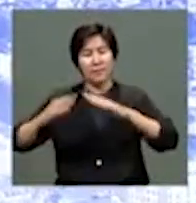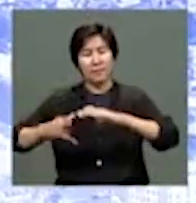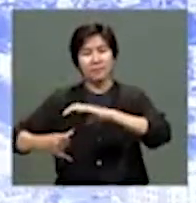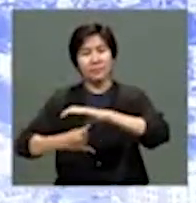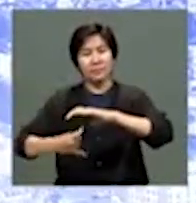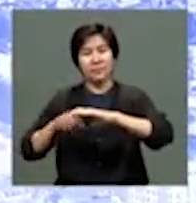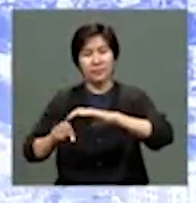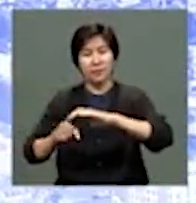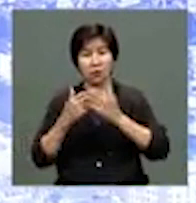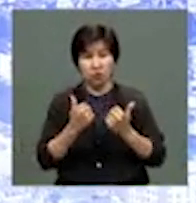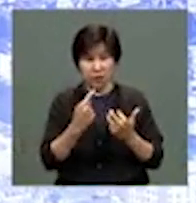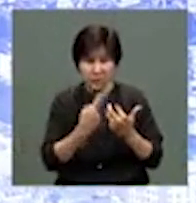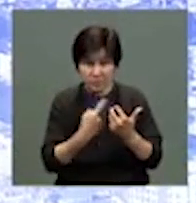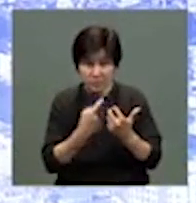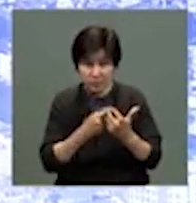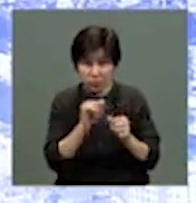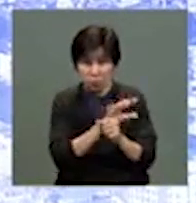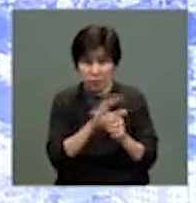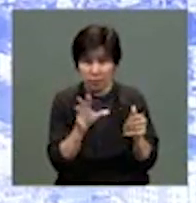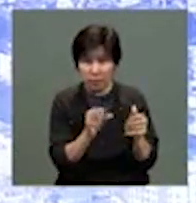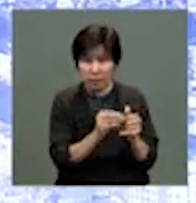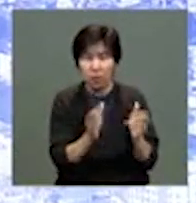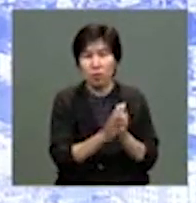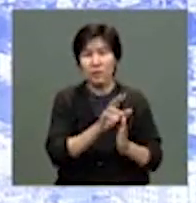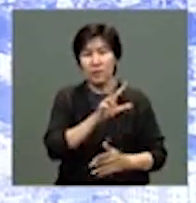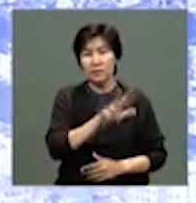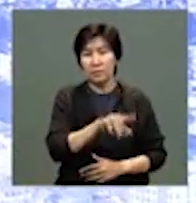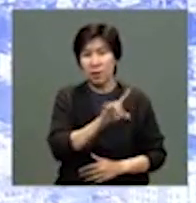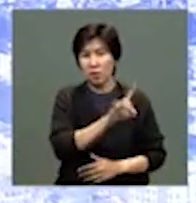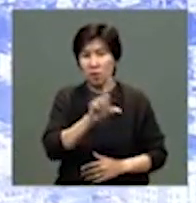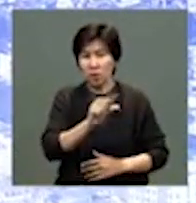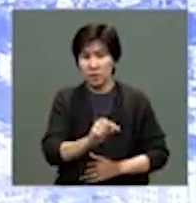รายแล้วก็ทำให้ภาพรวมผู้ป่วยยืนยันสะสมอยู่ที่3125รายก็ทำให้เห็นตัวเลขสะสมของผู้ที่ติดเชื้อและก็อยู่ในสถานที่กับการที่รัฐจัดให้ร่วม